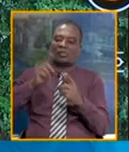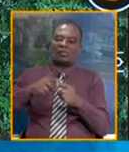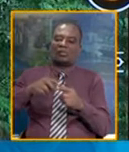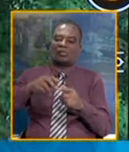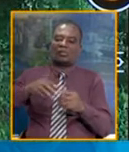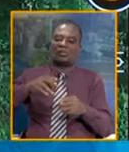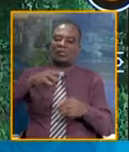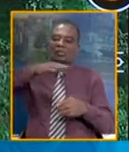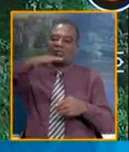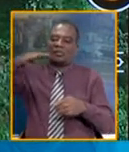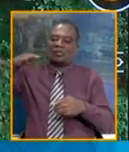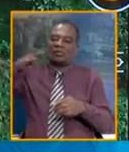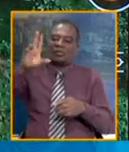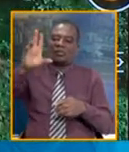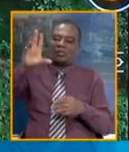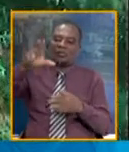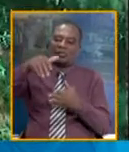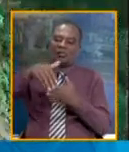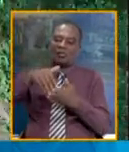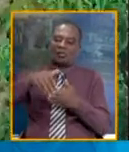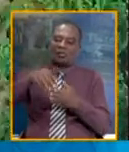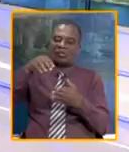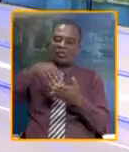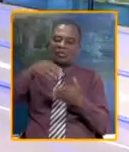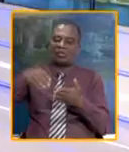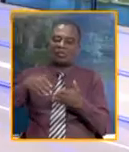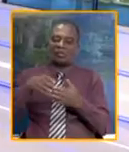mètres et parcourir jusqu'à 8 km.